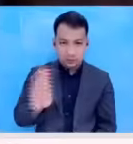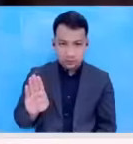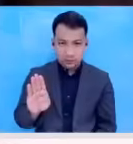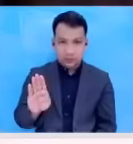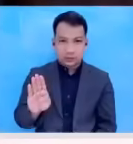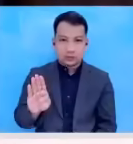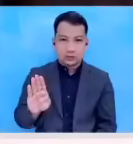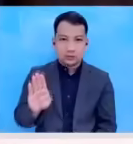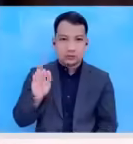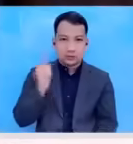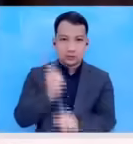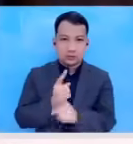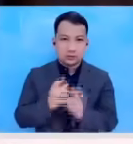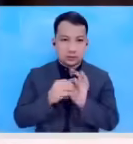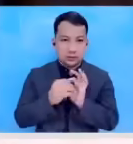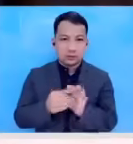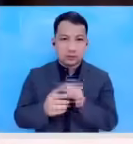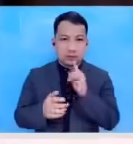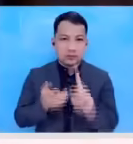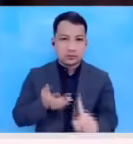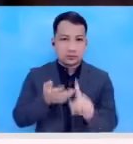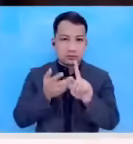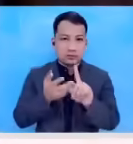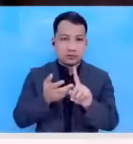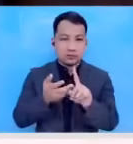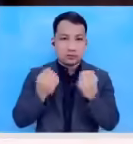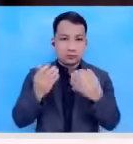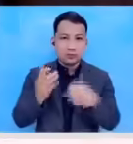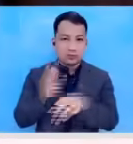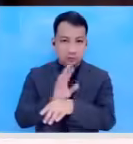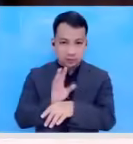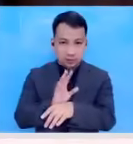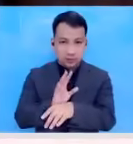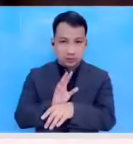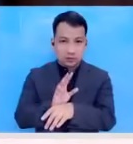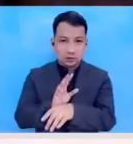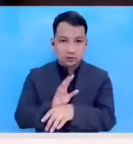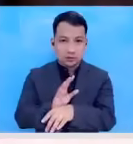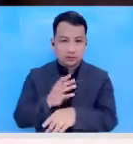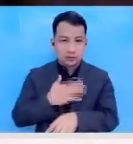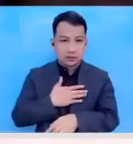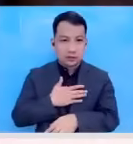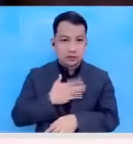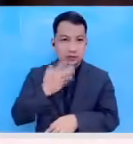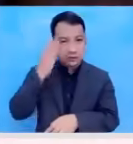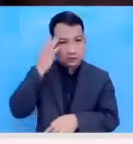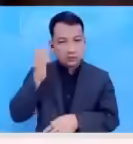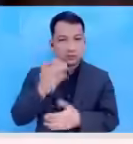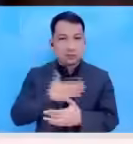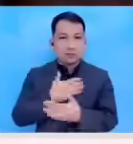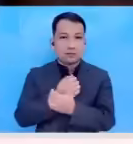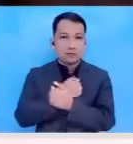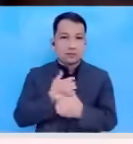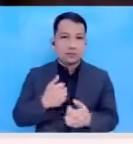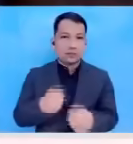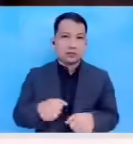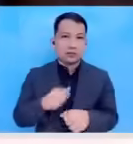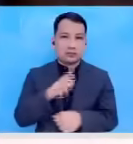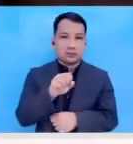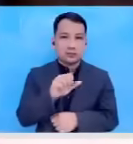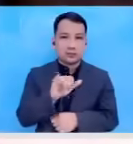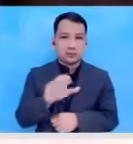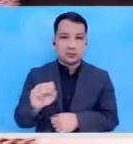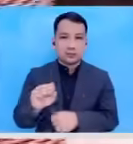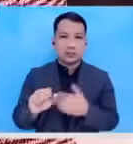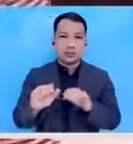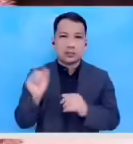ka dyan, Jess. Bumida na rin siya sa napakaraming pelikula tulad na lang ng My Amnesia Girl, My Big Love. At ngayon naman, My Sassy Girl, at My Lahat May.